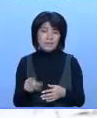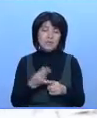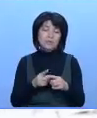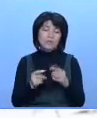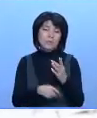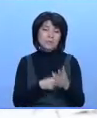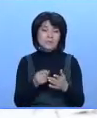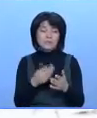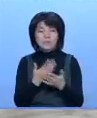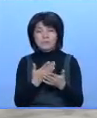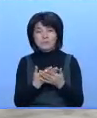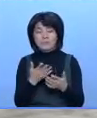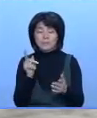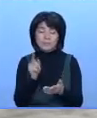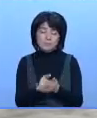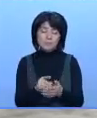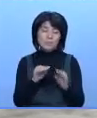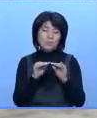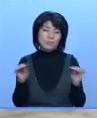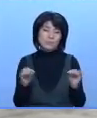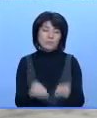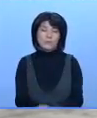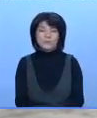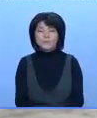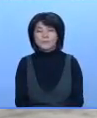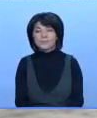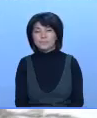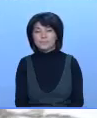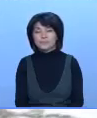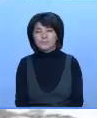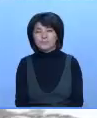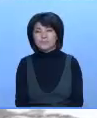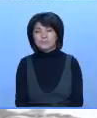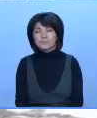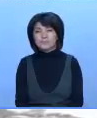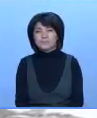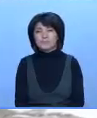учебного заведения оснащена на должном уровне. Сабин Рахимбай, Айгерим Бозанбаева, Досымбек Токай, Ертыс Ахпарат из Майского района.